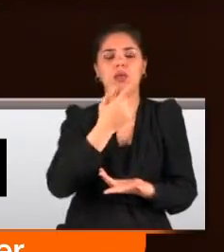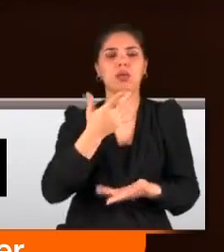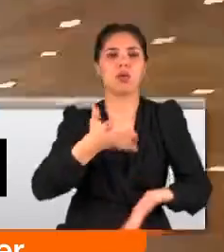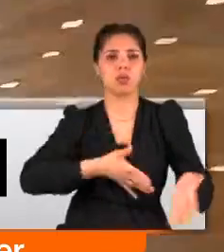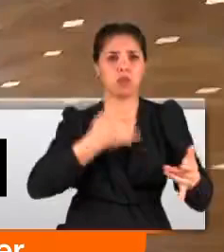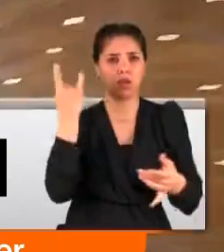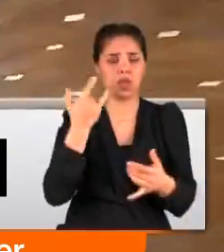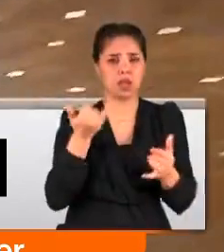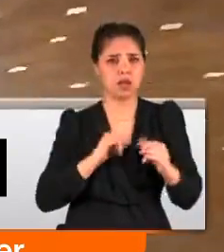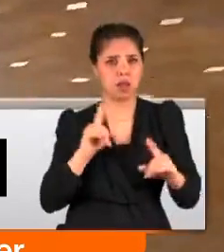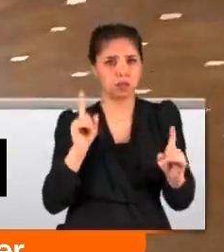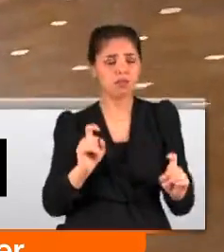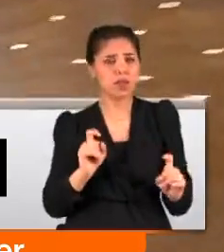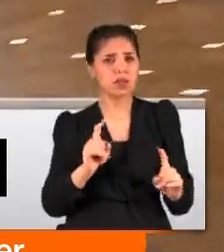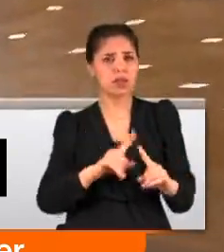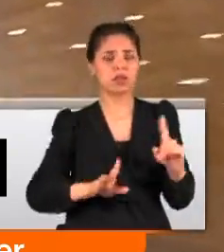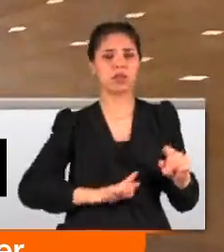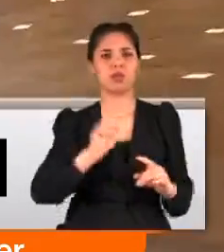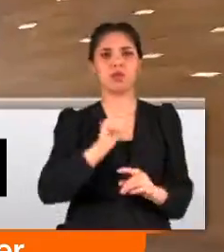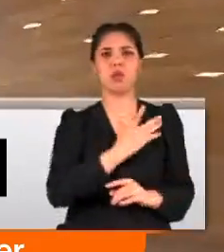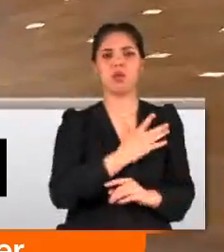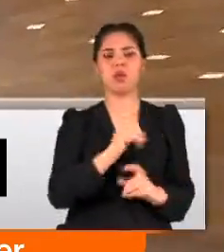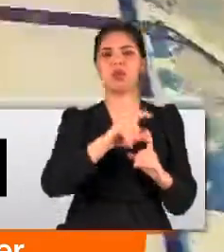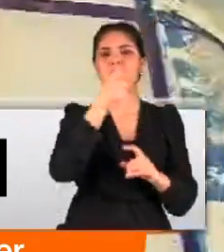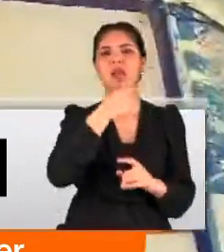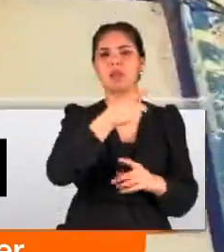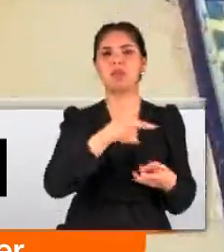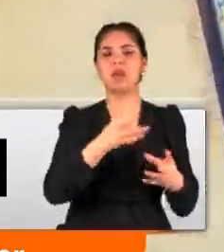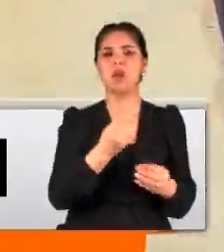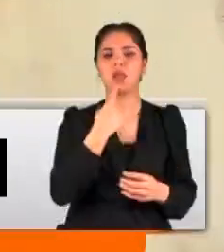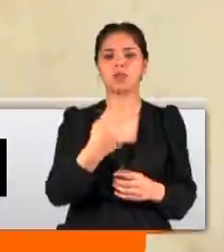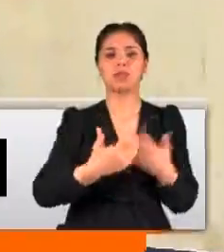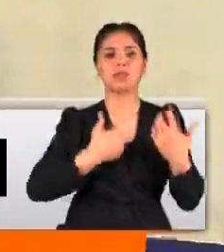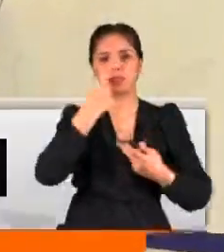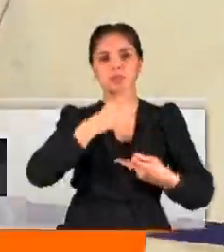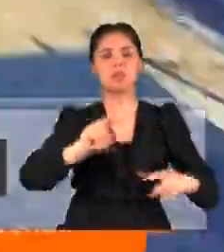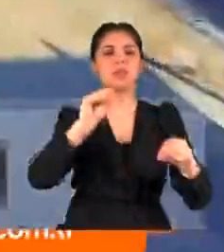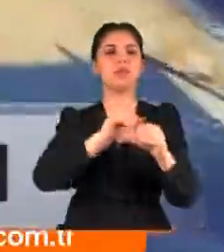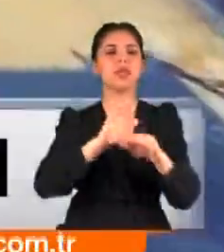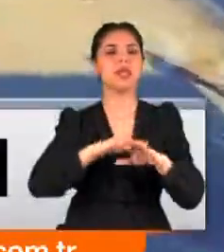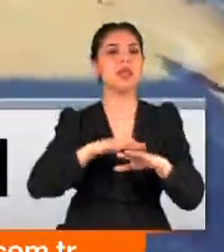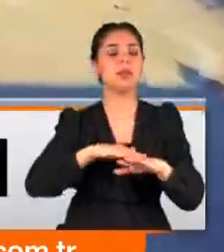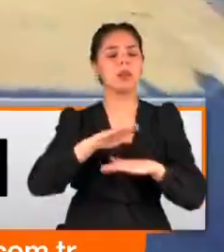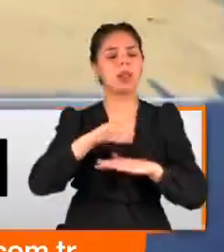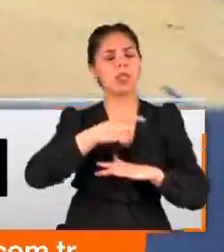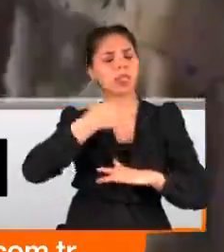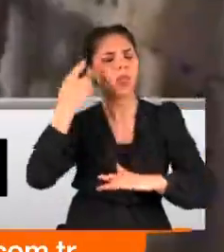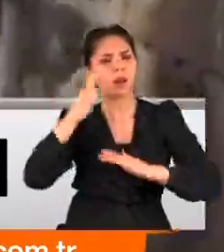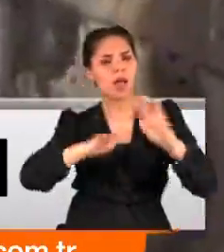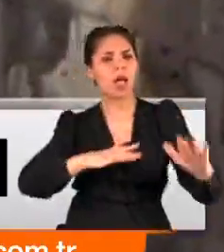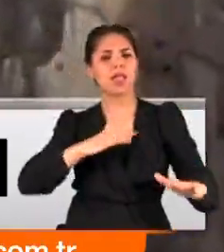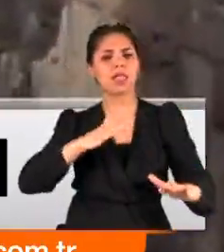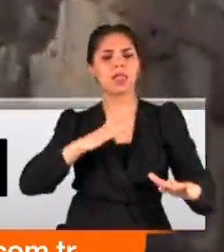sallaya mı dolaşsın? Ama bay bay Kemal Selo'yu çıkaracakmış. Enerji bağımsızlığı için atılan tarihi adımlardan biri